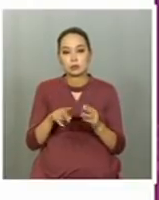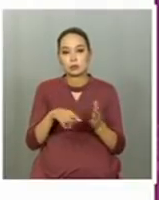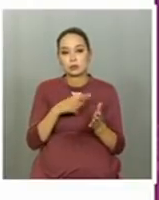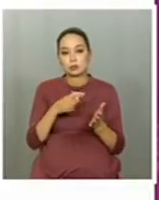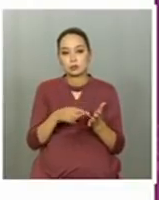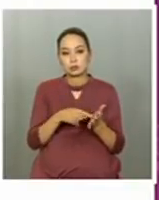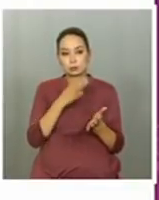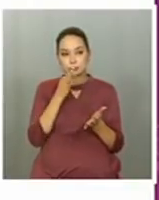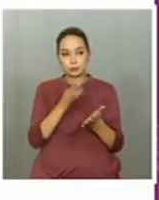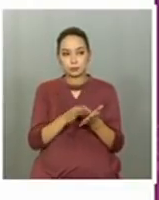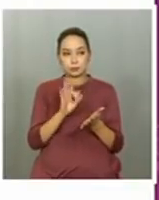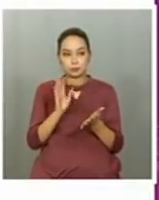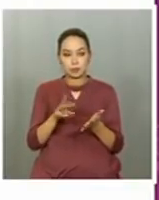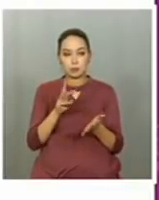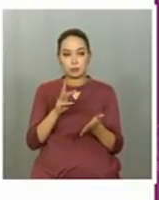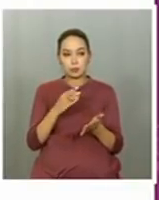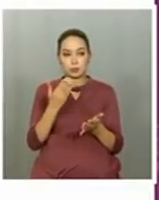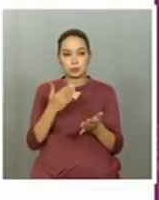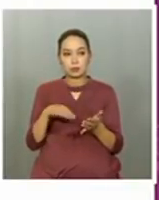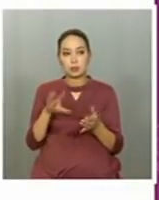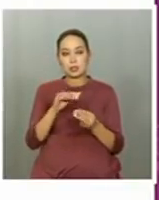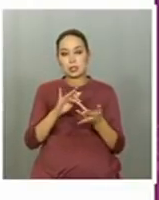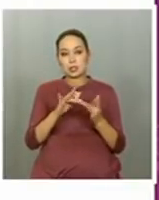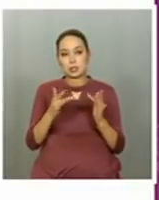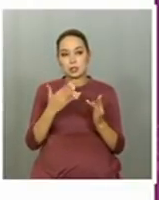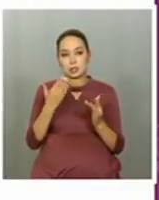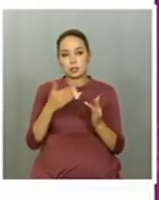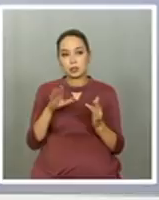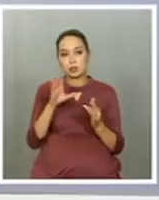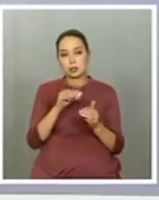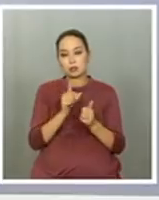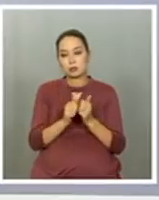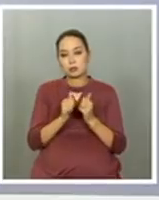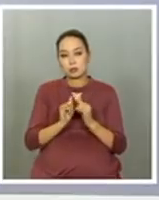береміз. Мобильді интернет аудиториясы күн санап өсіп келе жатыр.